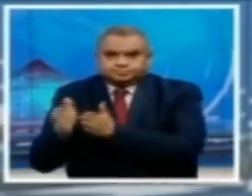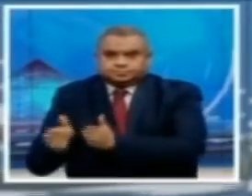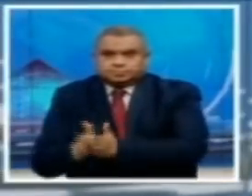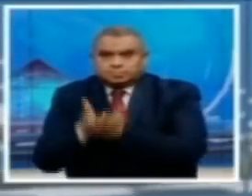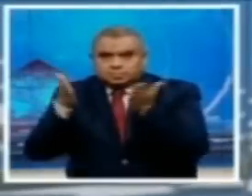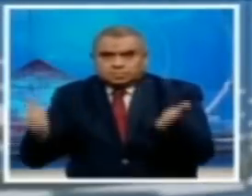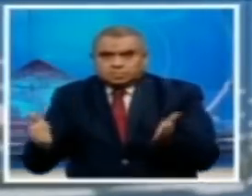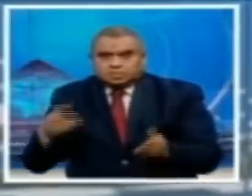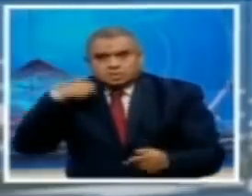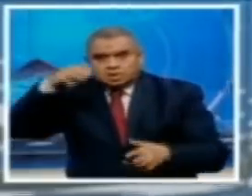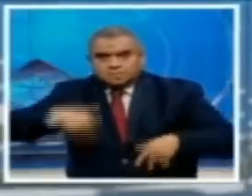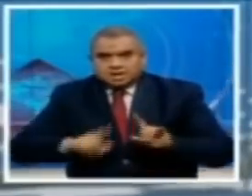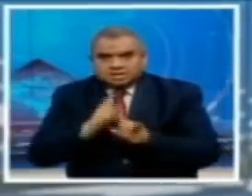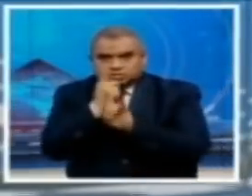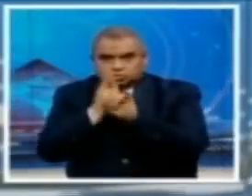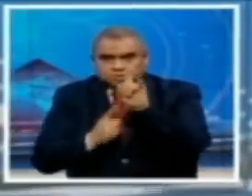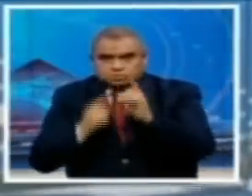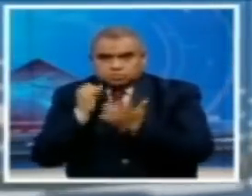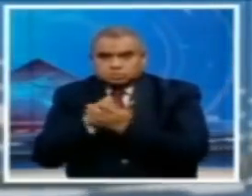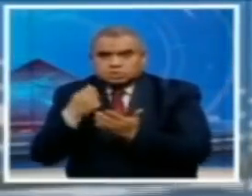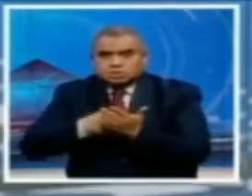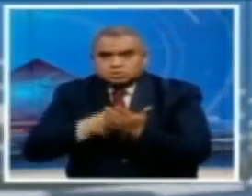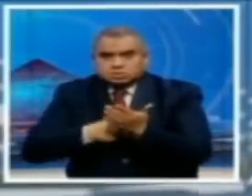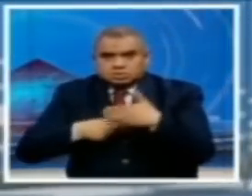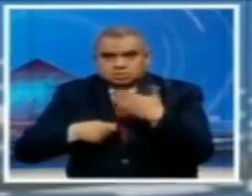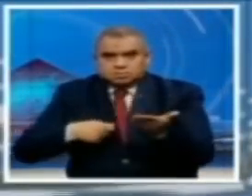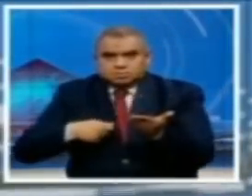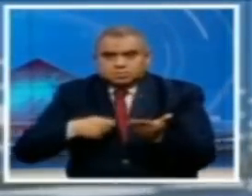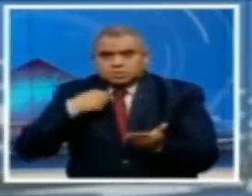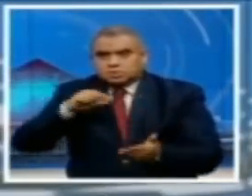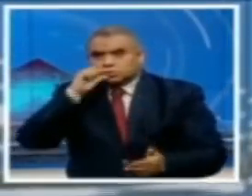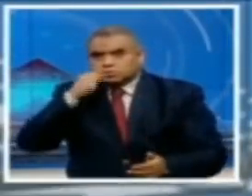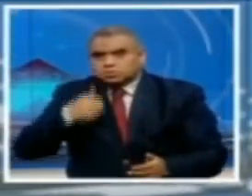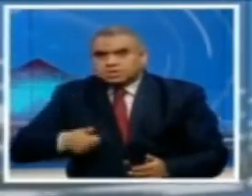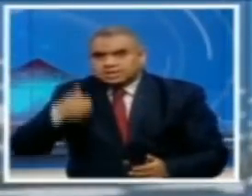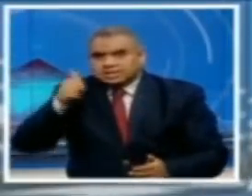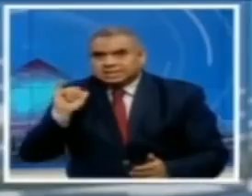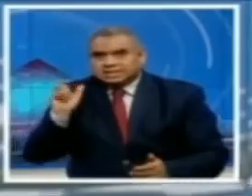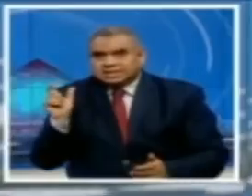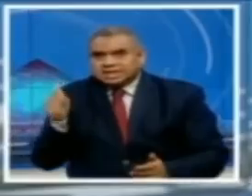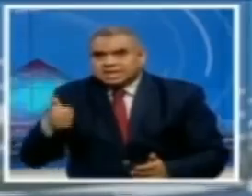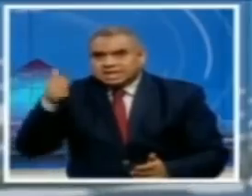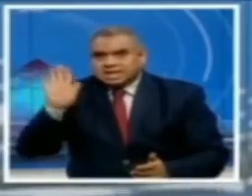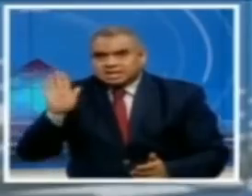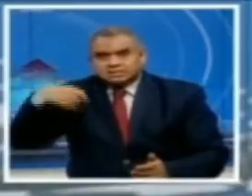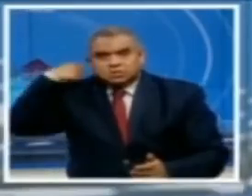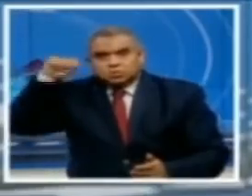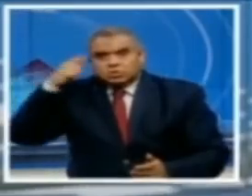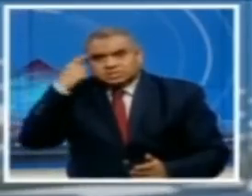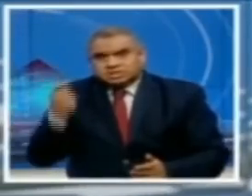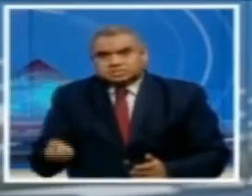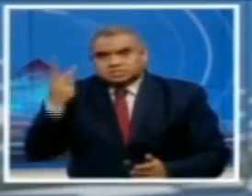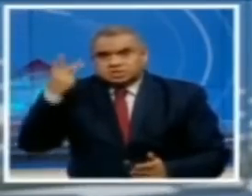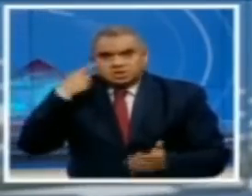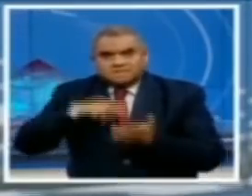استعرض الدكتور مصطفى مدبولي رئيس مجلس الوزراء تقريرا من الدكتورة إيناس عبد الدايم وزيرة الثقافة